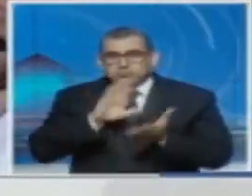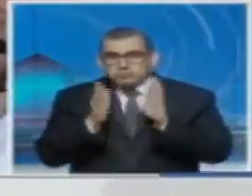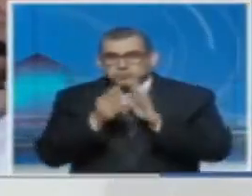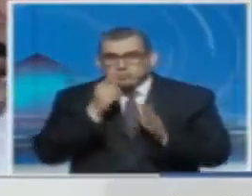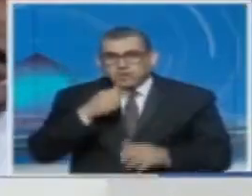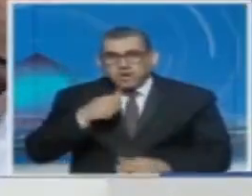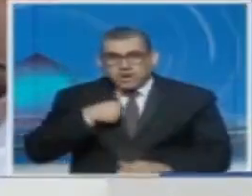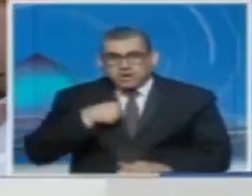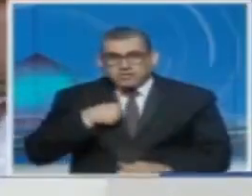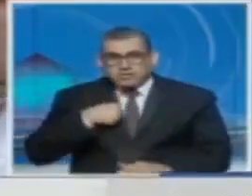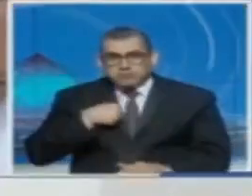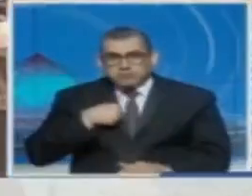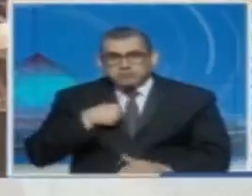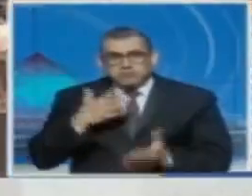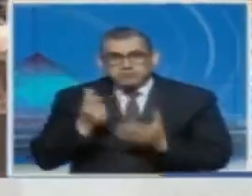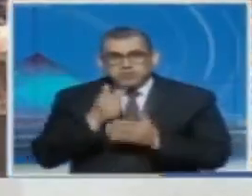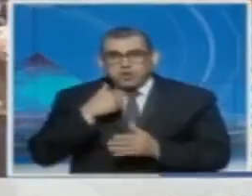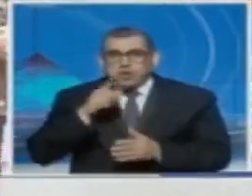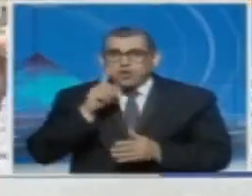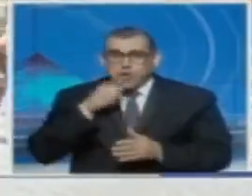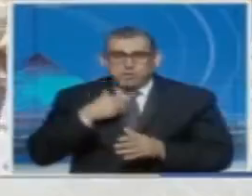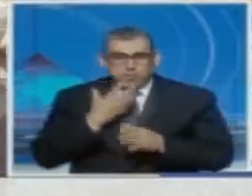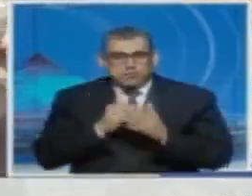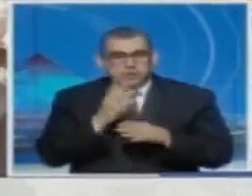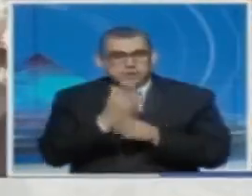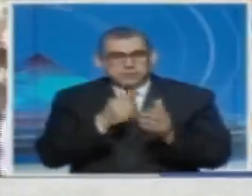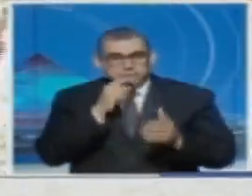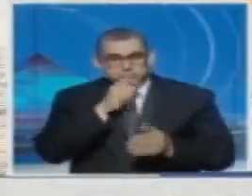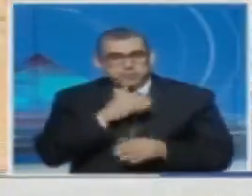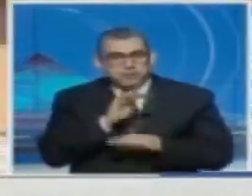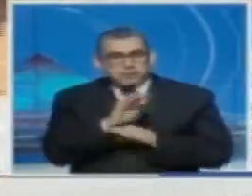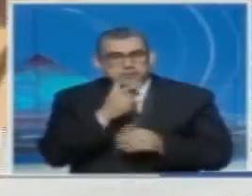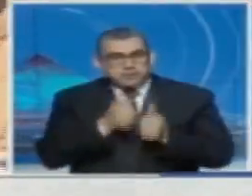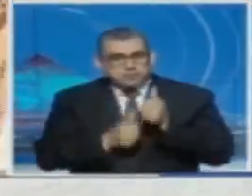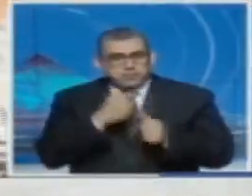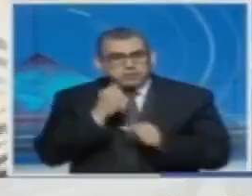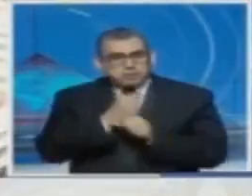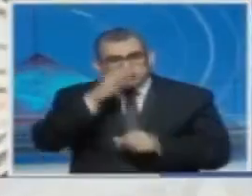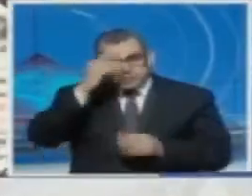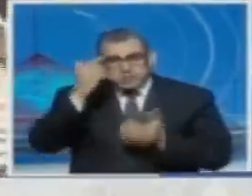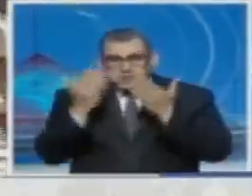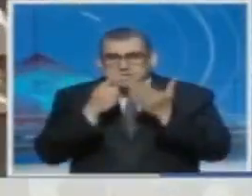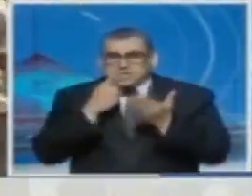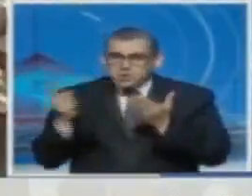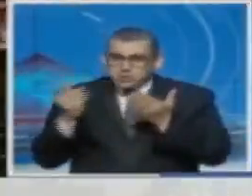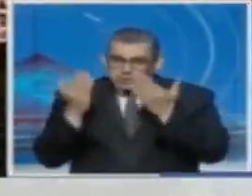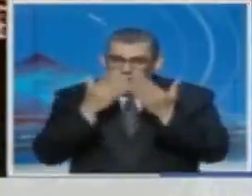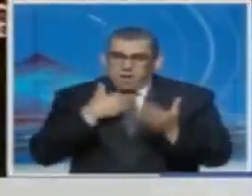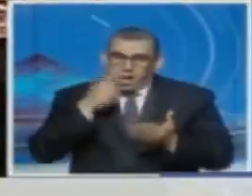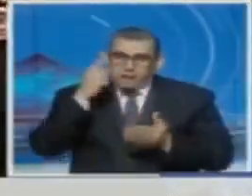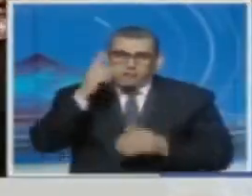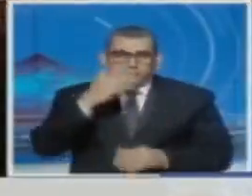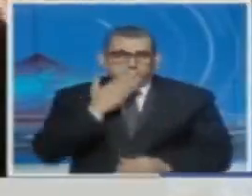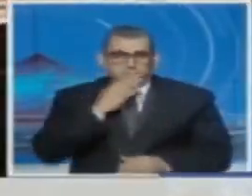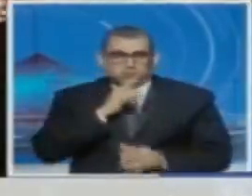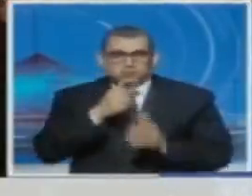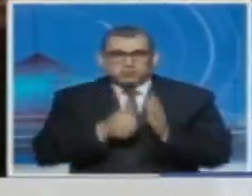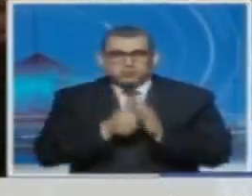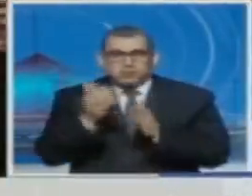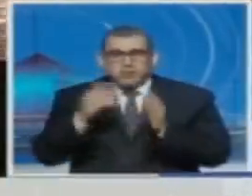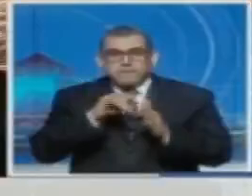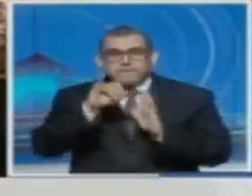فأنا بالنسبة لي أنا كولية أمر، أنا كنت سايبة بنتي، هي الحمد لله كانت بتعمل اللي عليها وزيادة يعني. بانتهاء مادتي